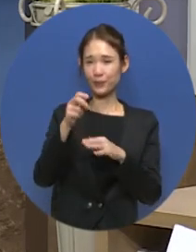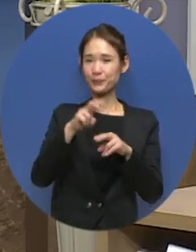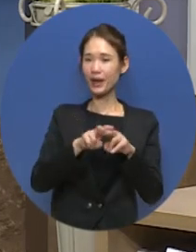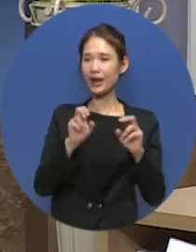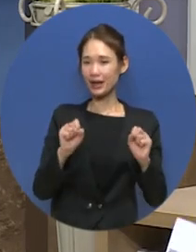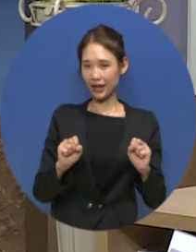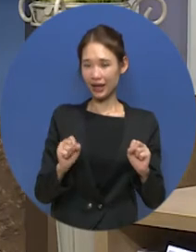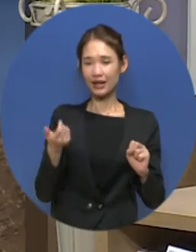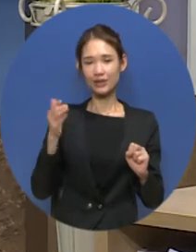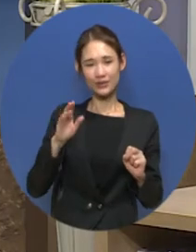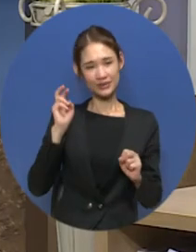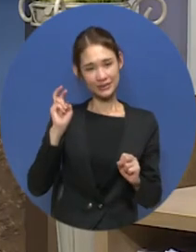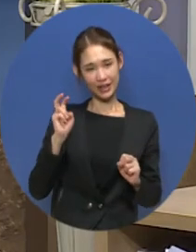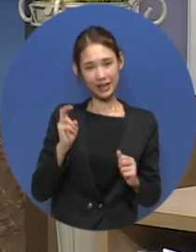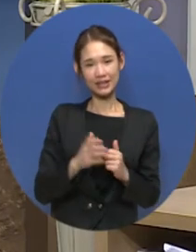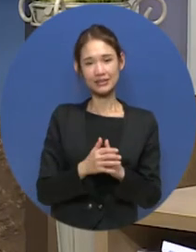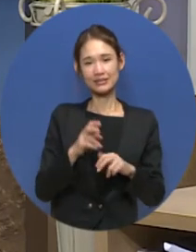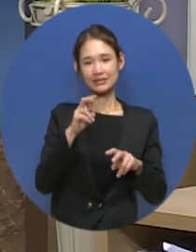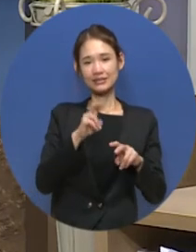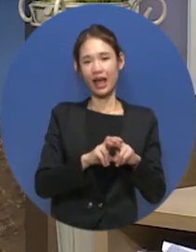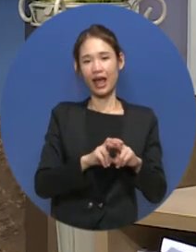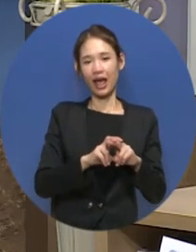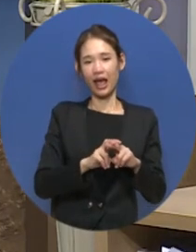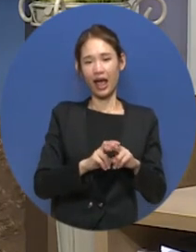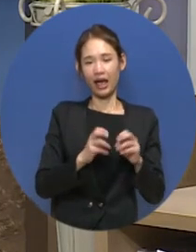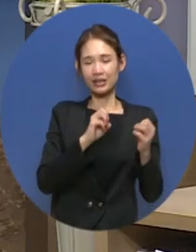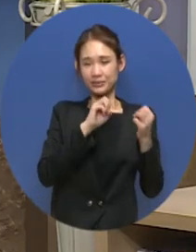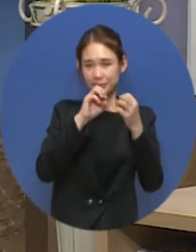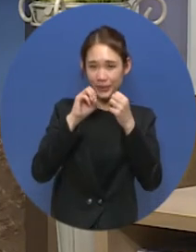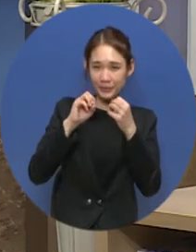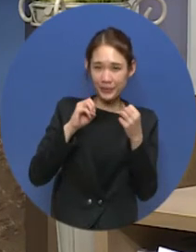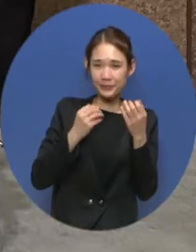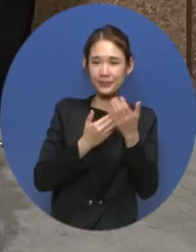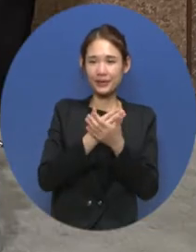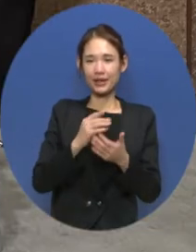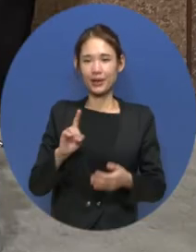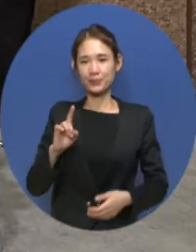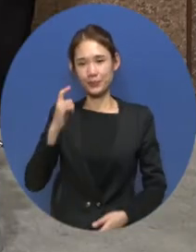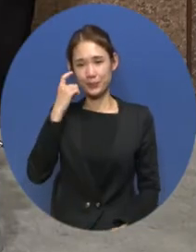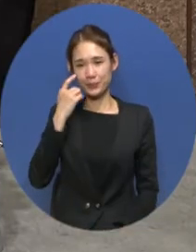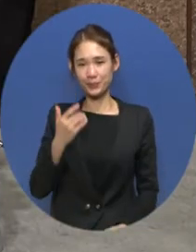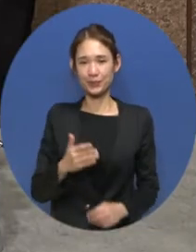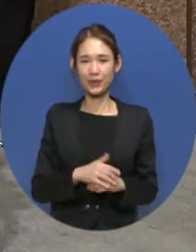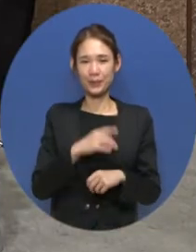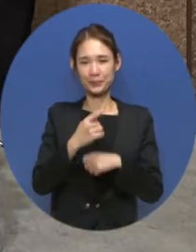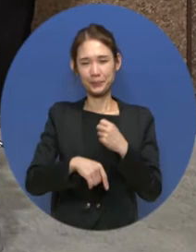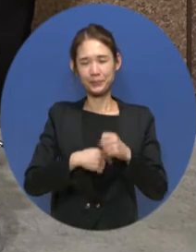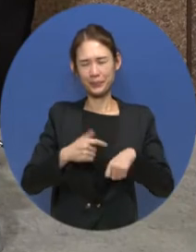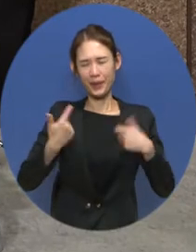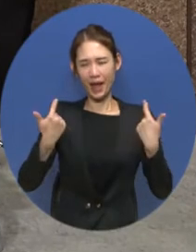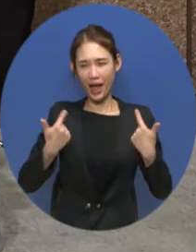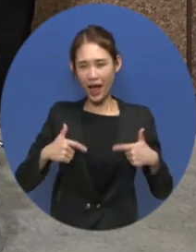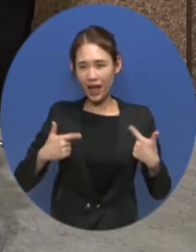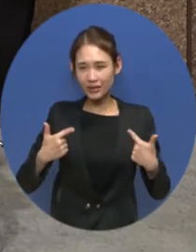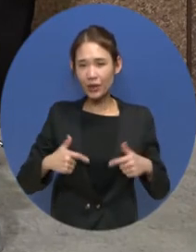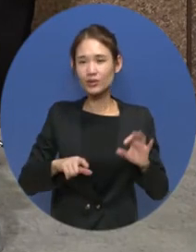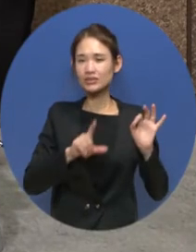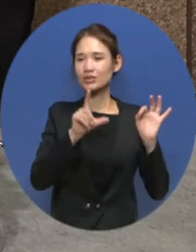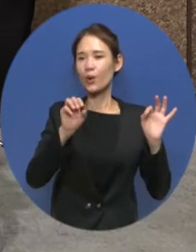같은데 그 자리에서는 어떤 또 이야기들이 나왔나요? 네, 매년 10월